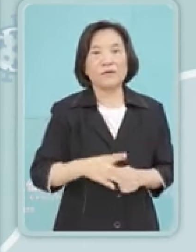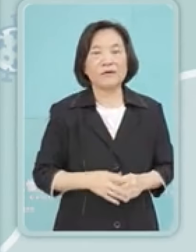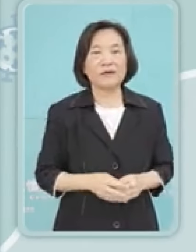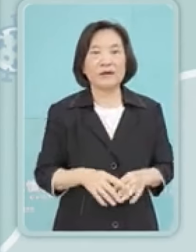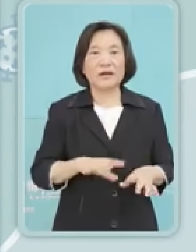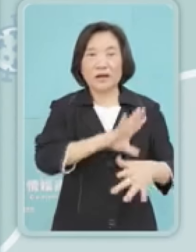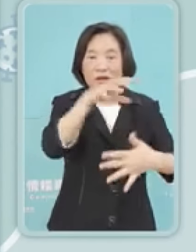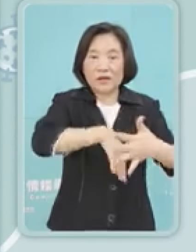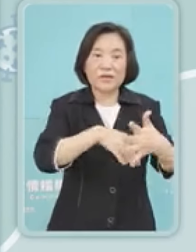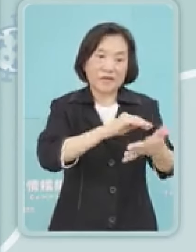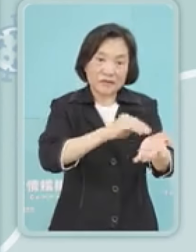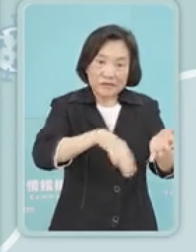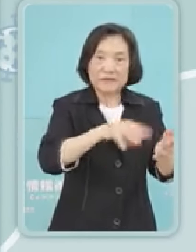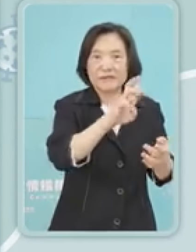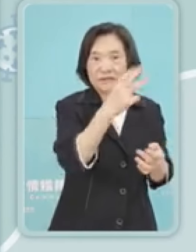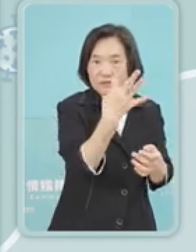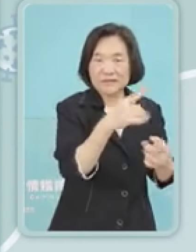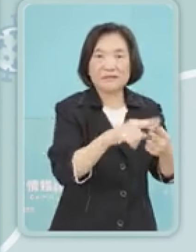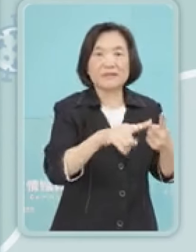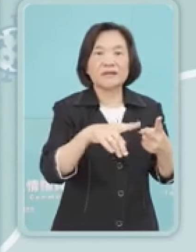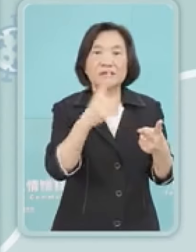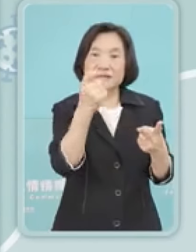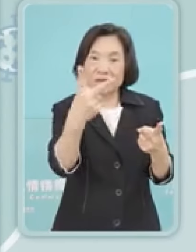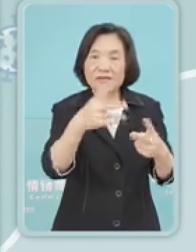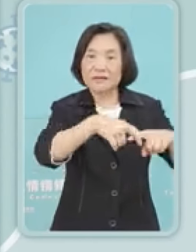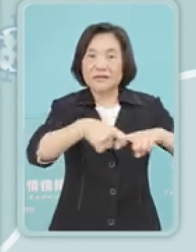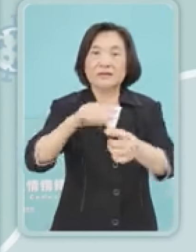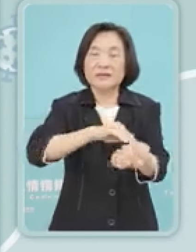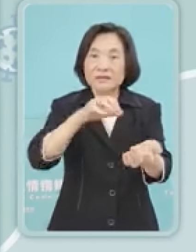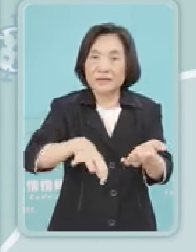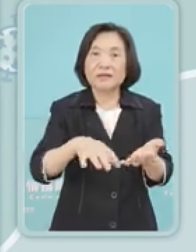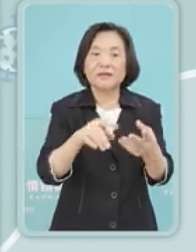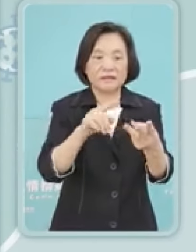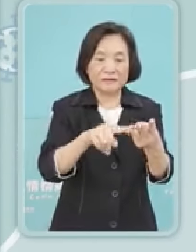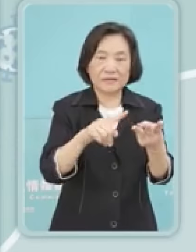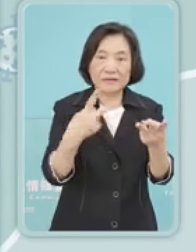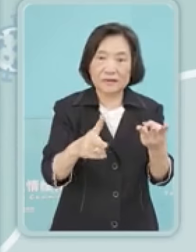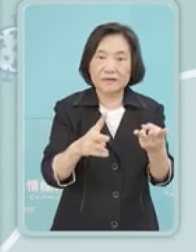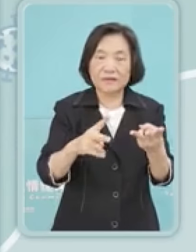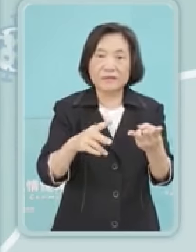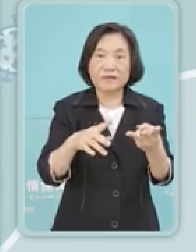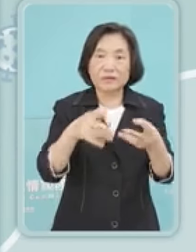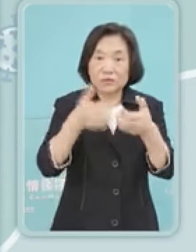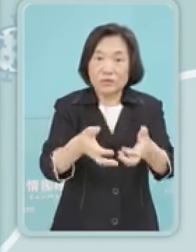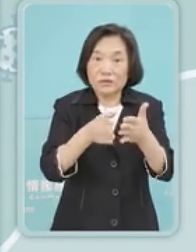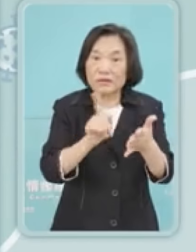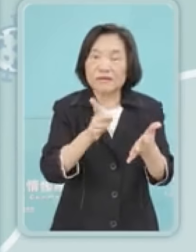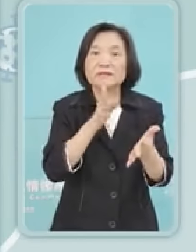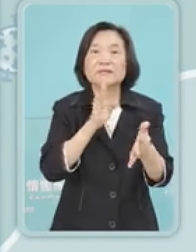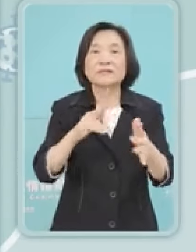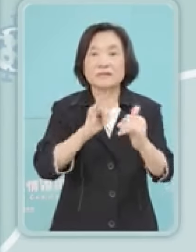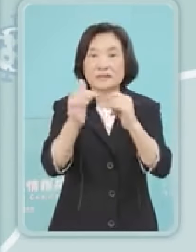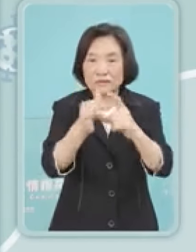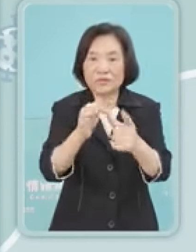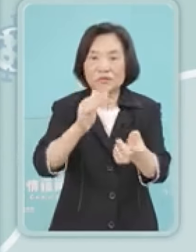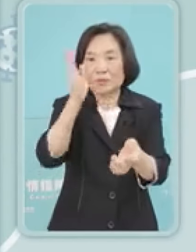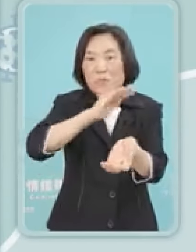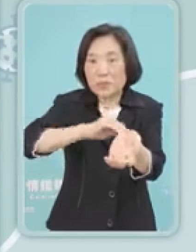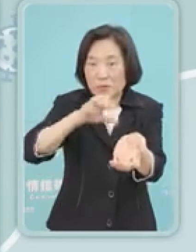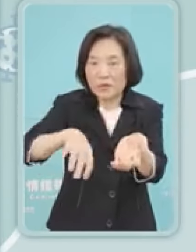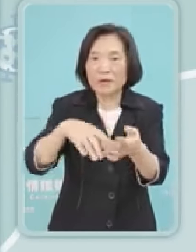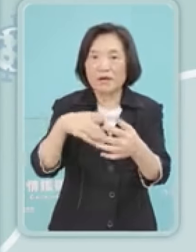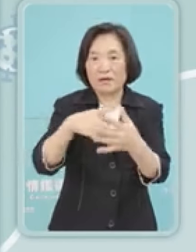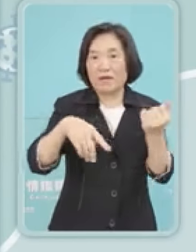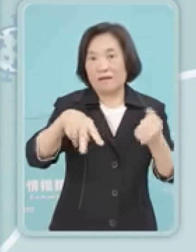包括34家医院哦，12家联合医院的这个门诊部，还有最重要是我们的社区诊所有